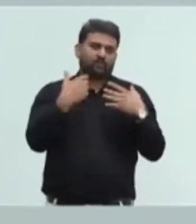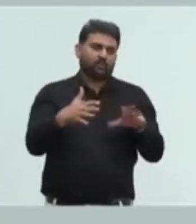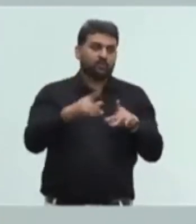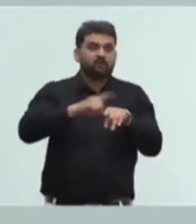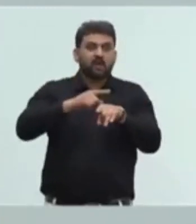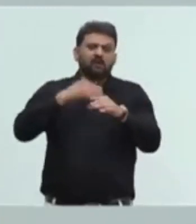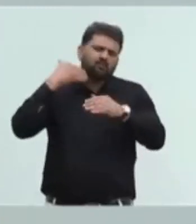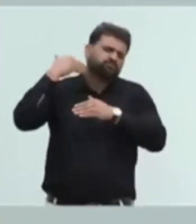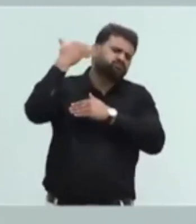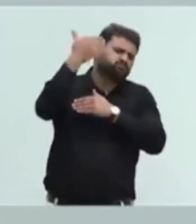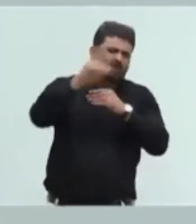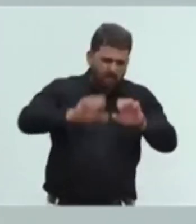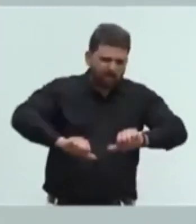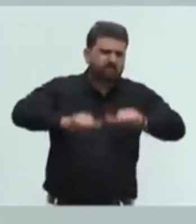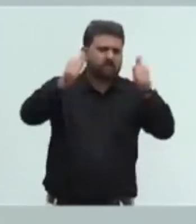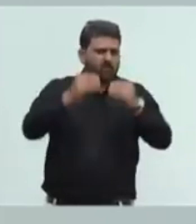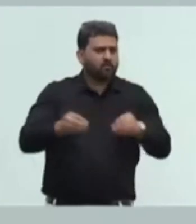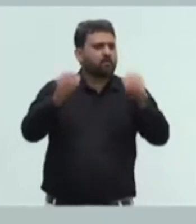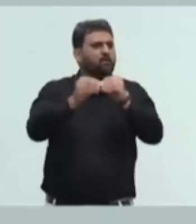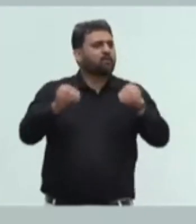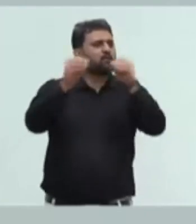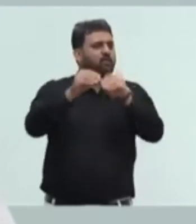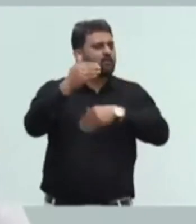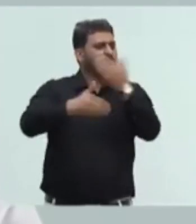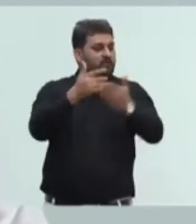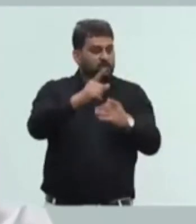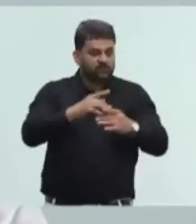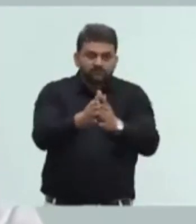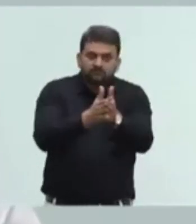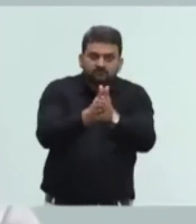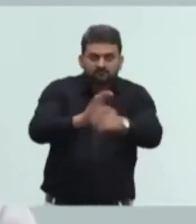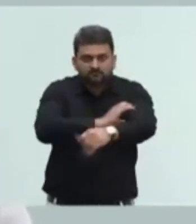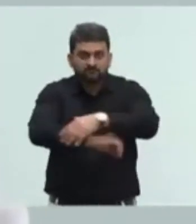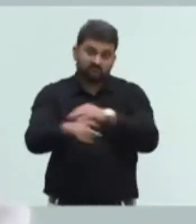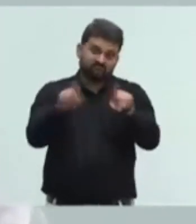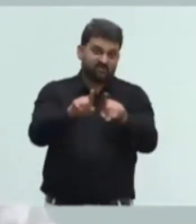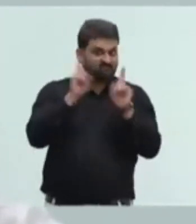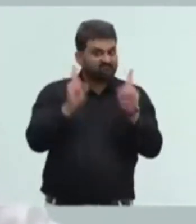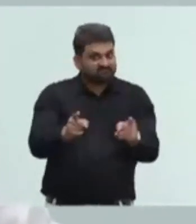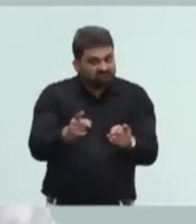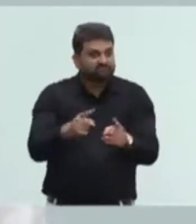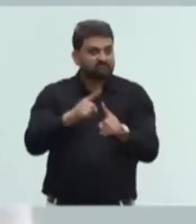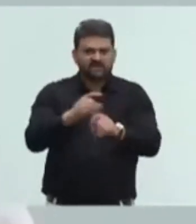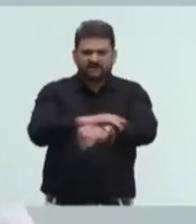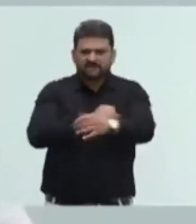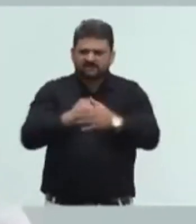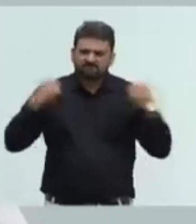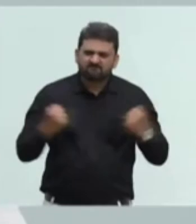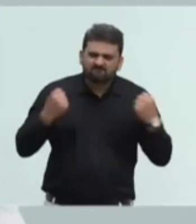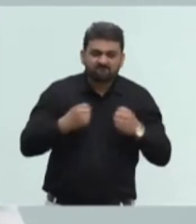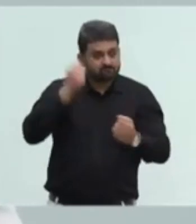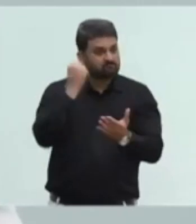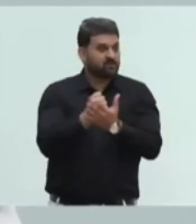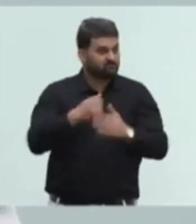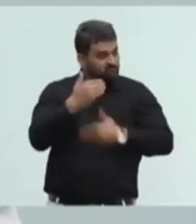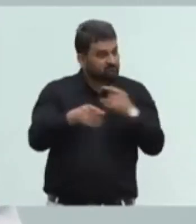आगे जाने का है कि यह जज्बा बनाकर रखेगा कि यह जोश बनाकर रखिएगा